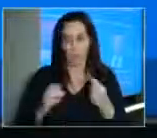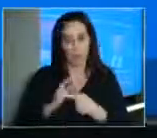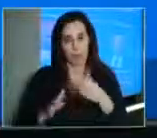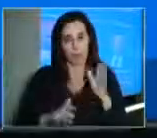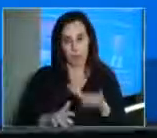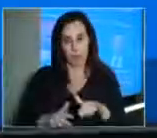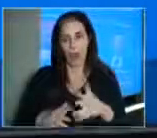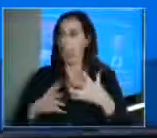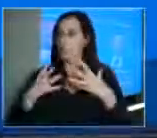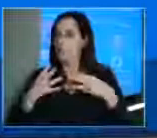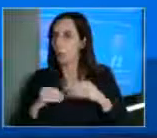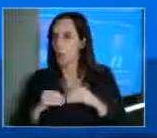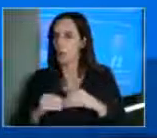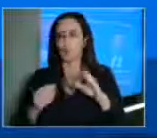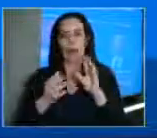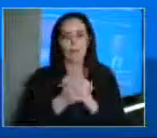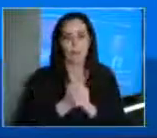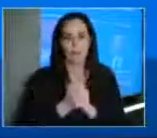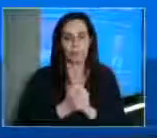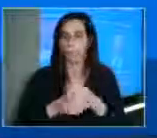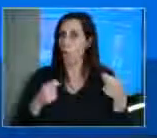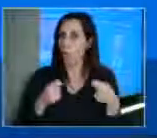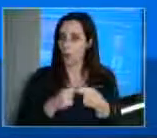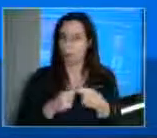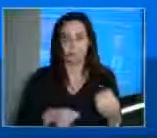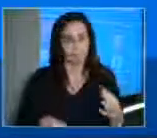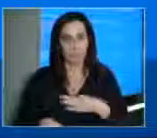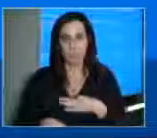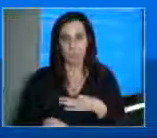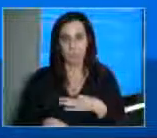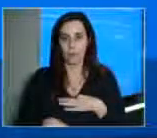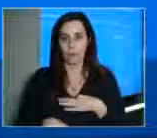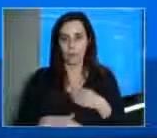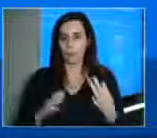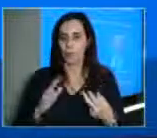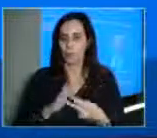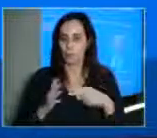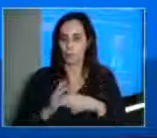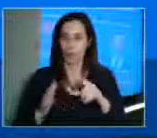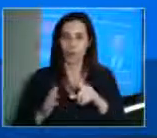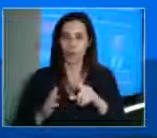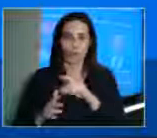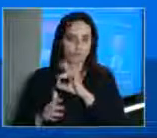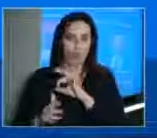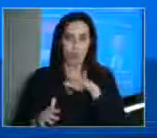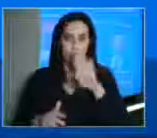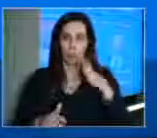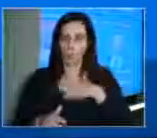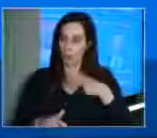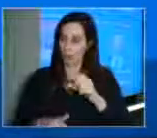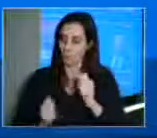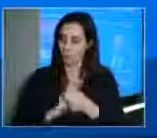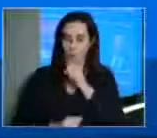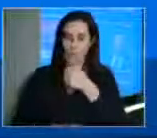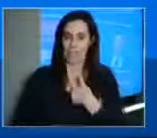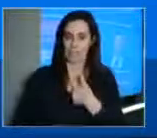גם משפחות, חברים, קולגות שנפגעו ממדיניות המפלה של ממשלת נתניהו ואומרים, אני רוצה להיות סבתא, אני רוצה